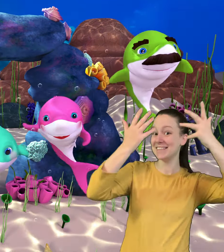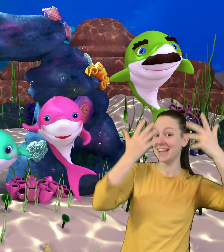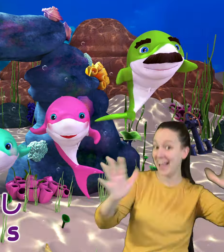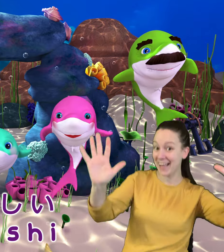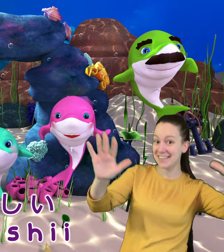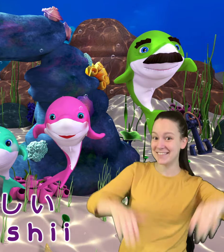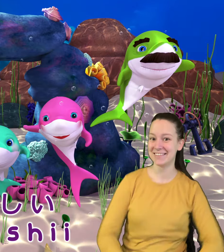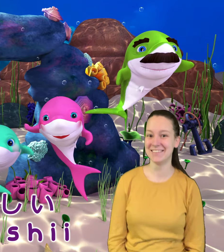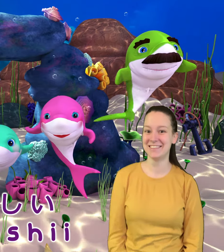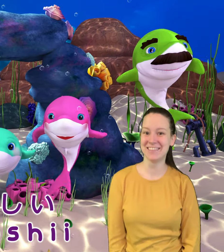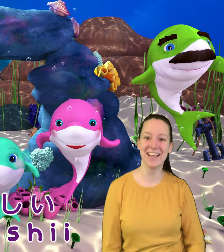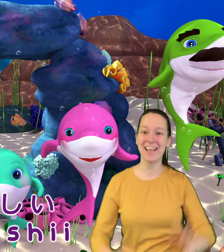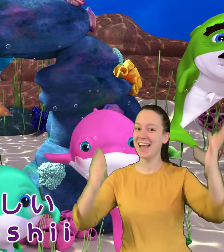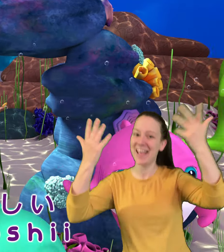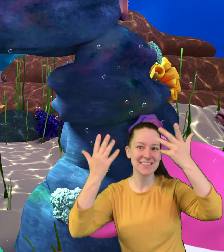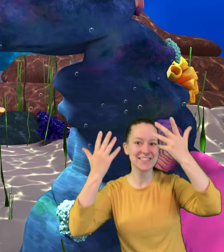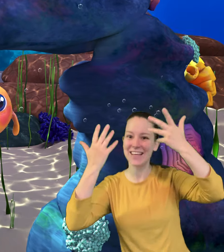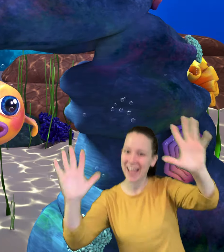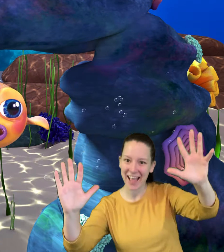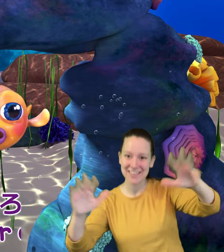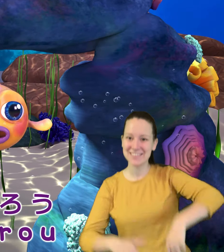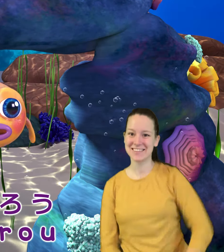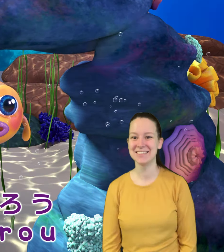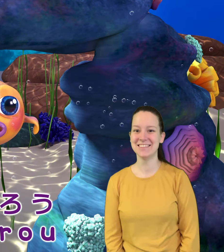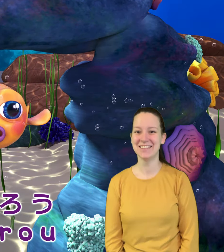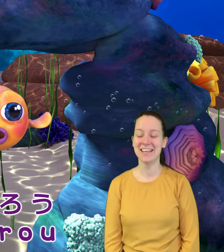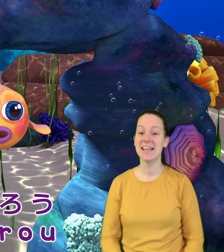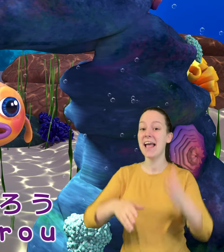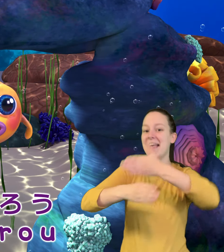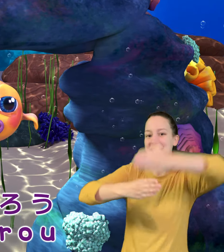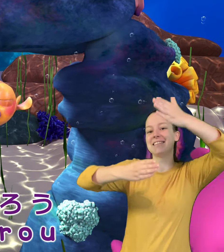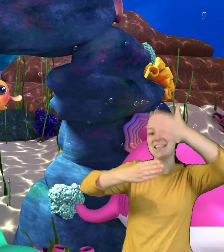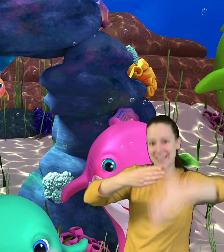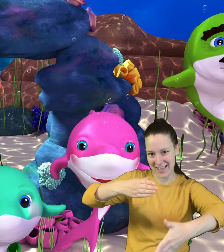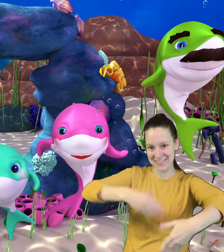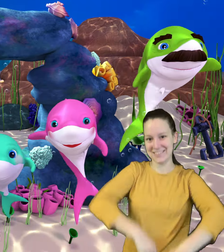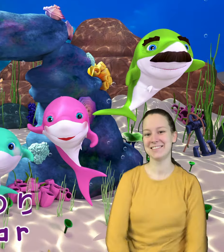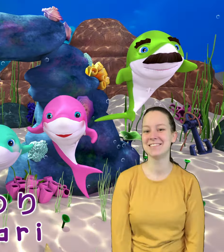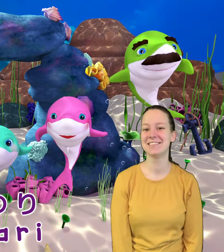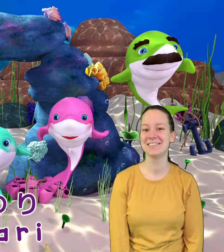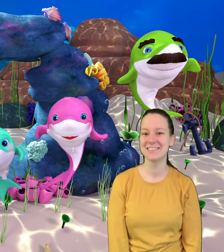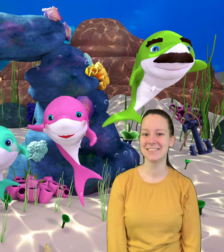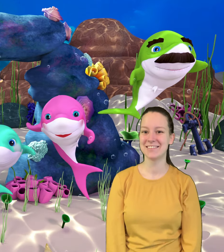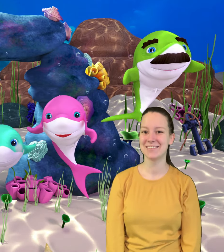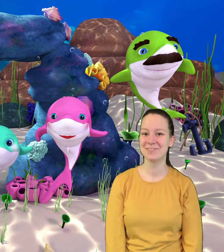嬉しい楽しい踊ろ